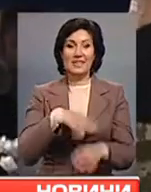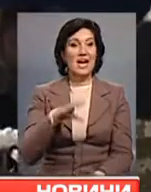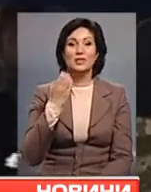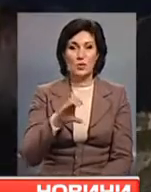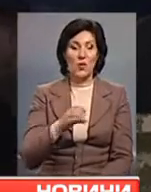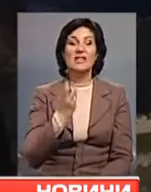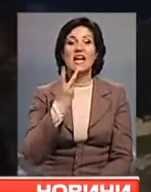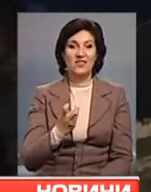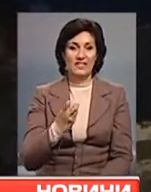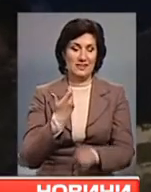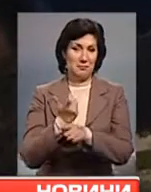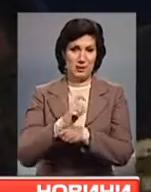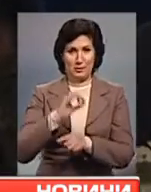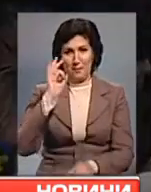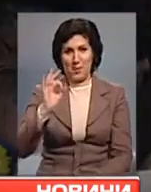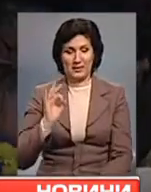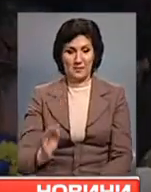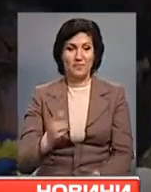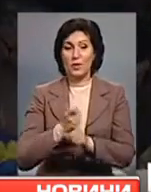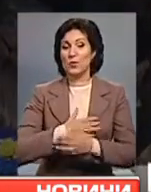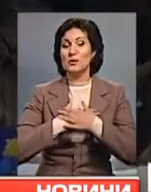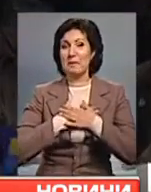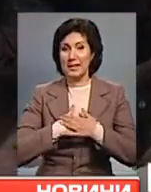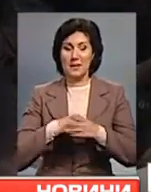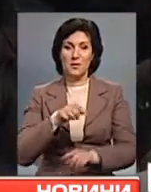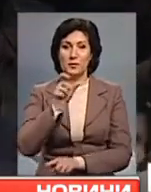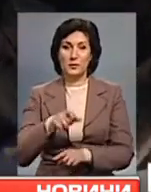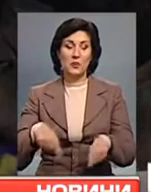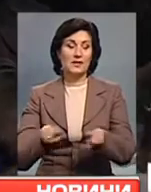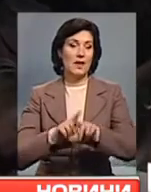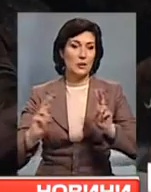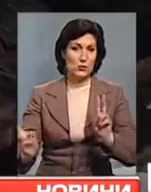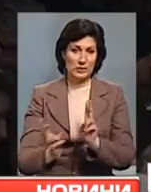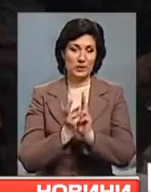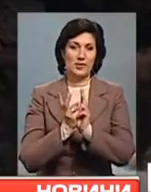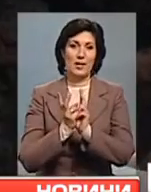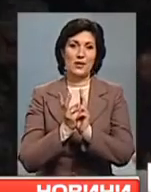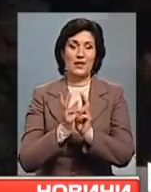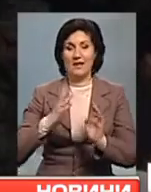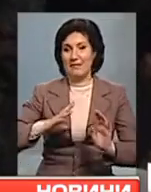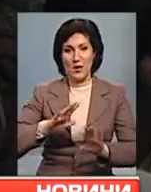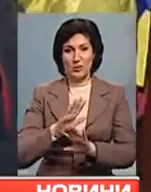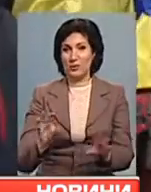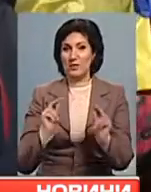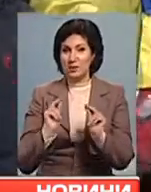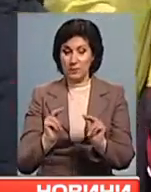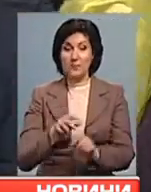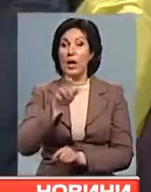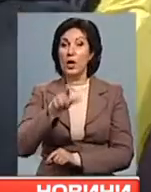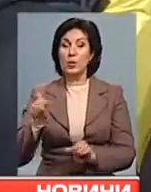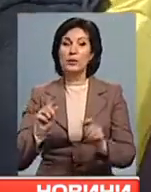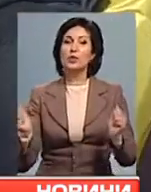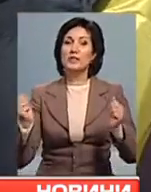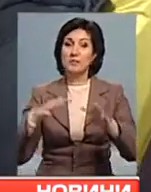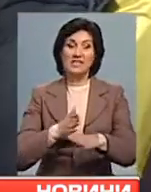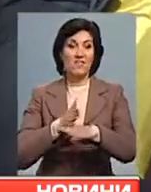на 200 більше процентів дуже приємно що люди так зустрічають ми не очікували чесно люди